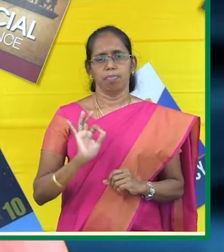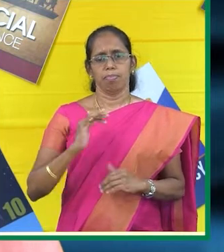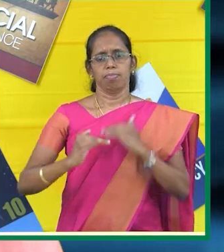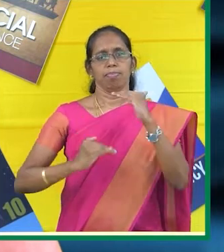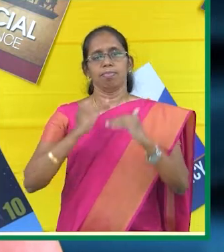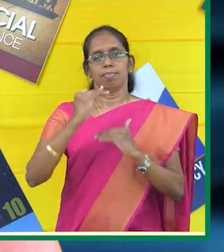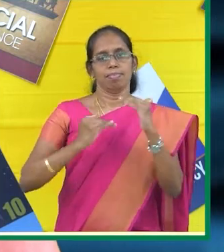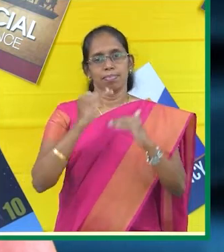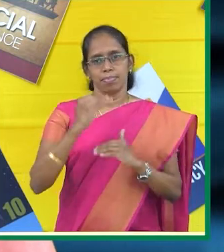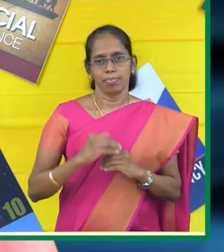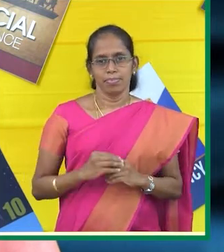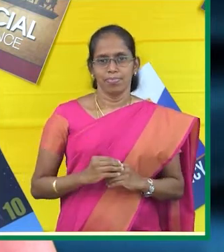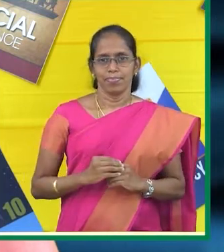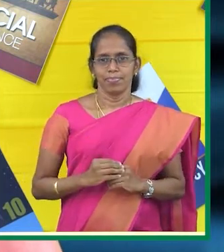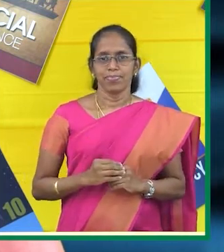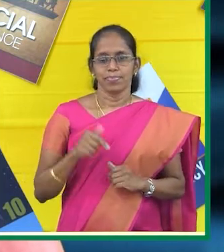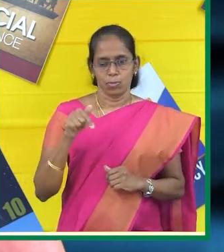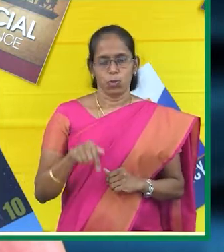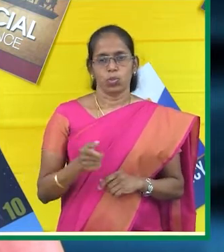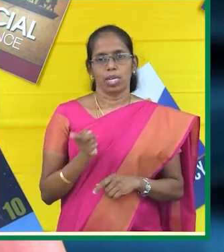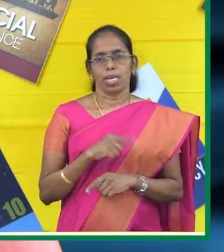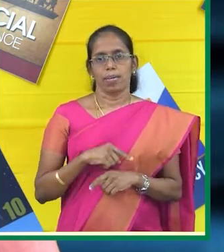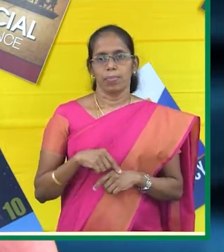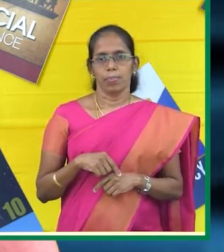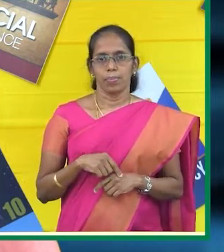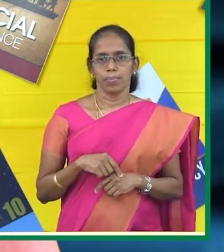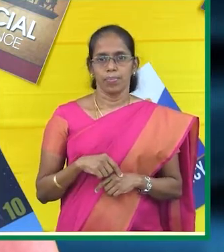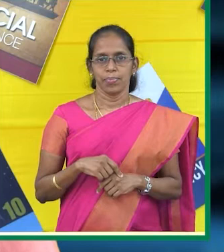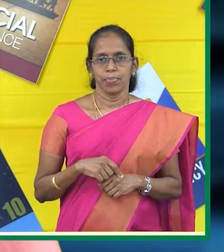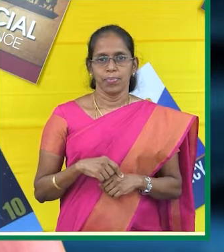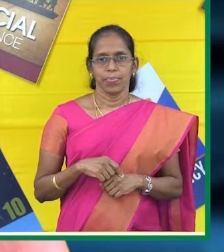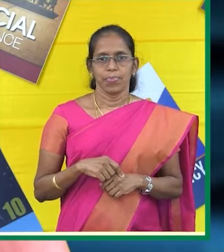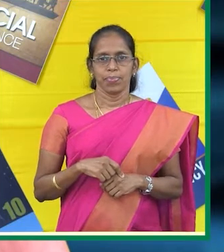பெரிய முன்னேற்றத்தை ஏற்படுத்தி கொண்டிருக்கிறது. இன்றைக்கு